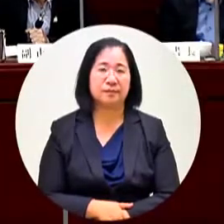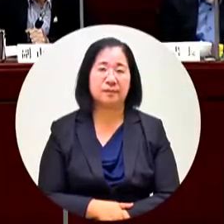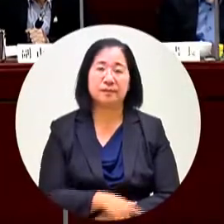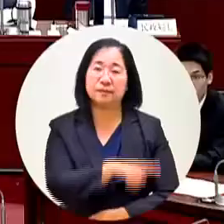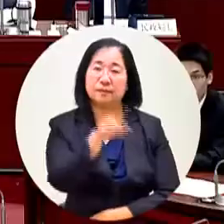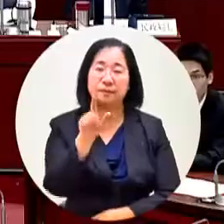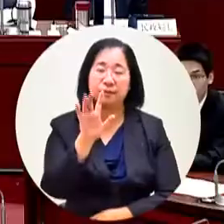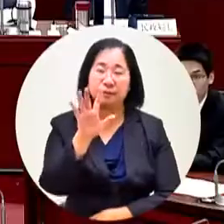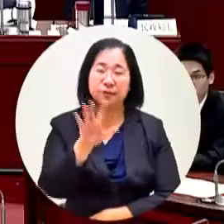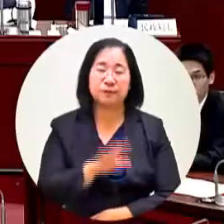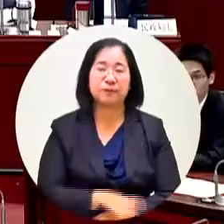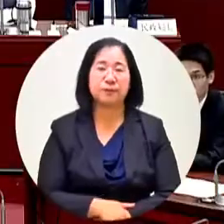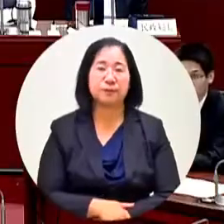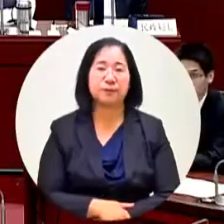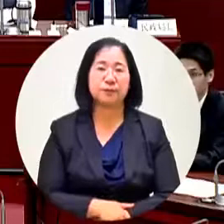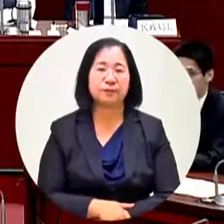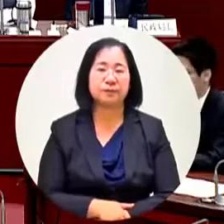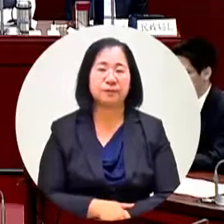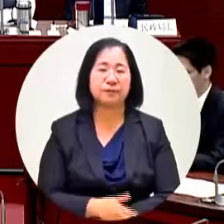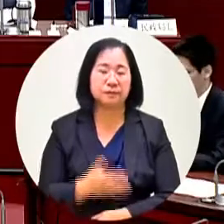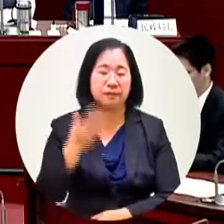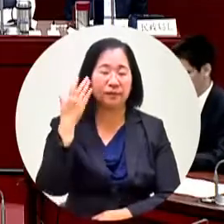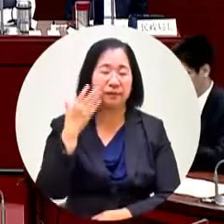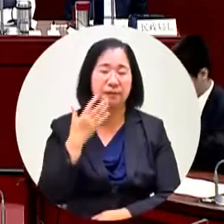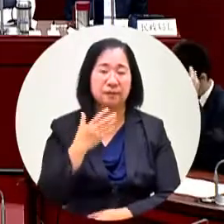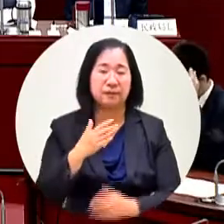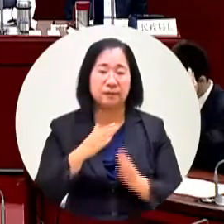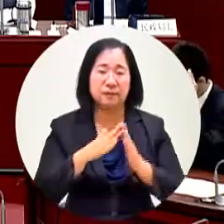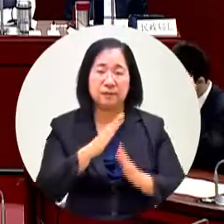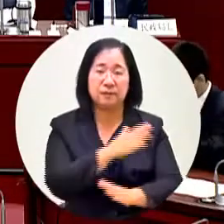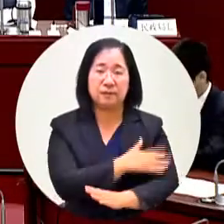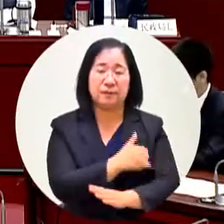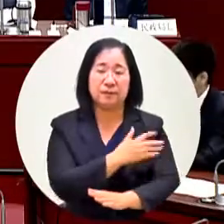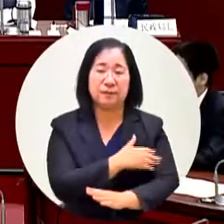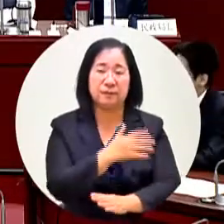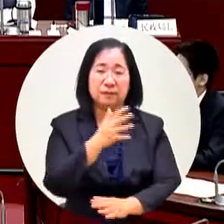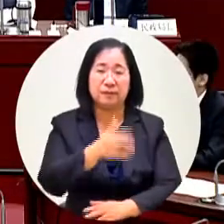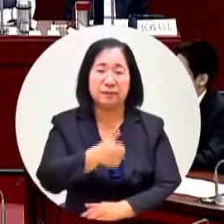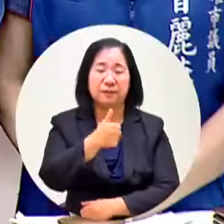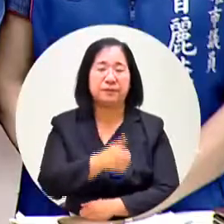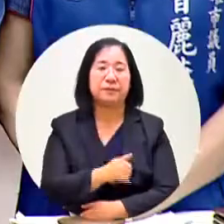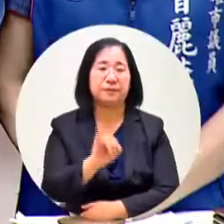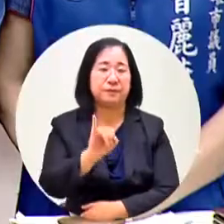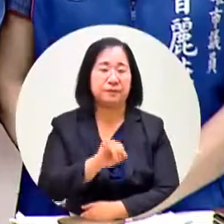的新书发表会，有趣的麻烦请官员举手一下。我知道有哈，